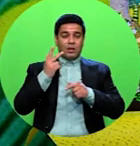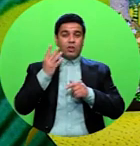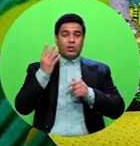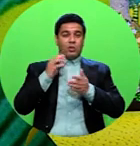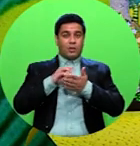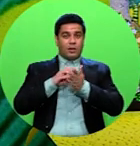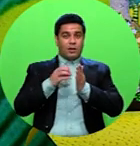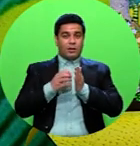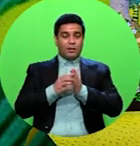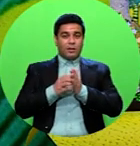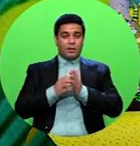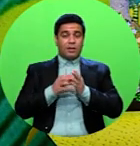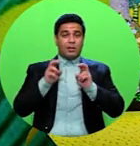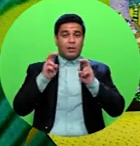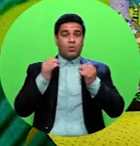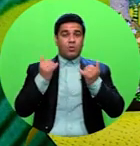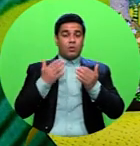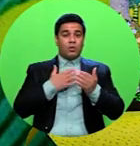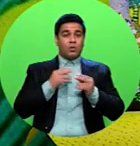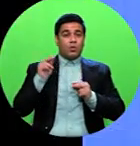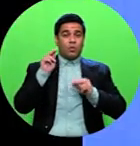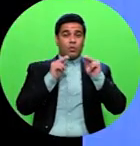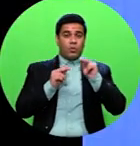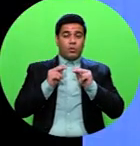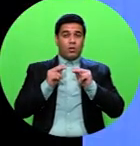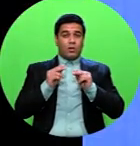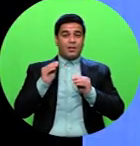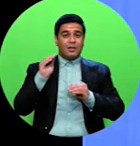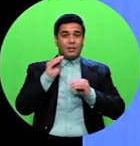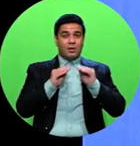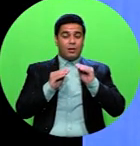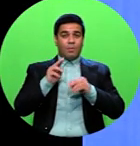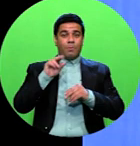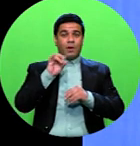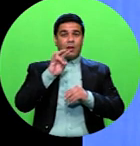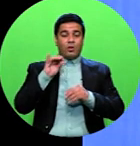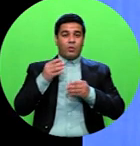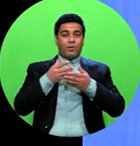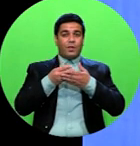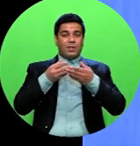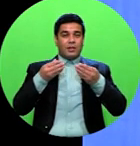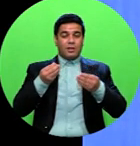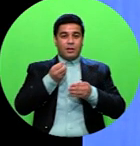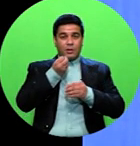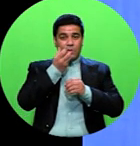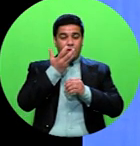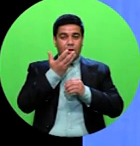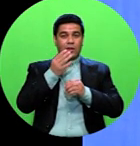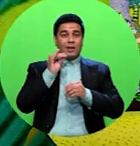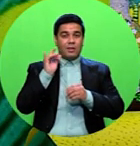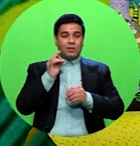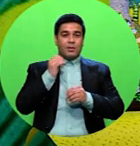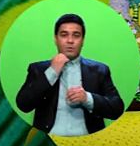3-4 классах. Тема сегодняшнего занятия – изготовление панно «Весенние цветы из